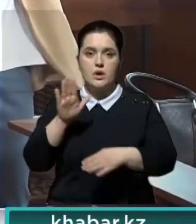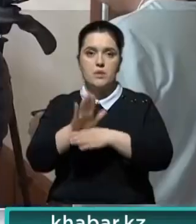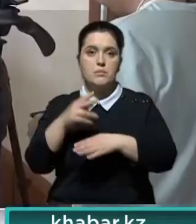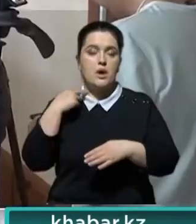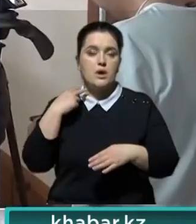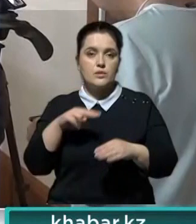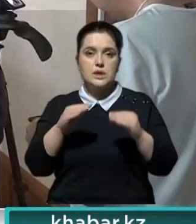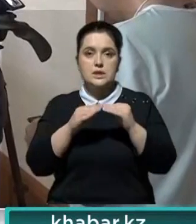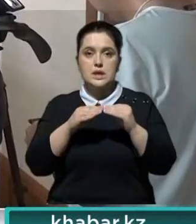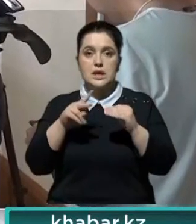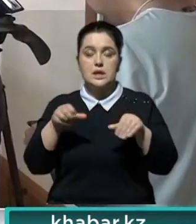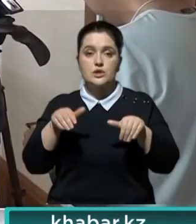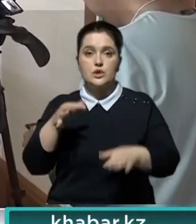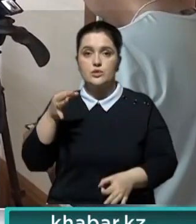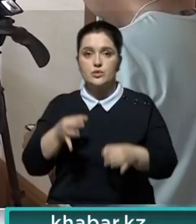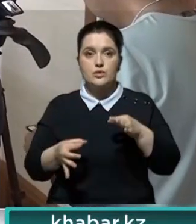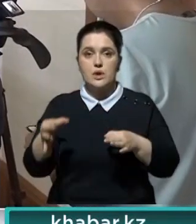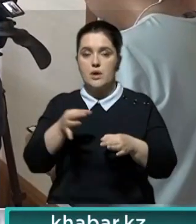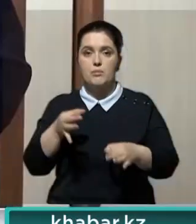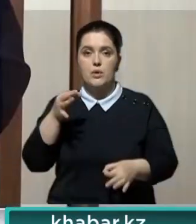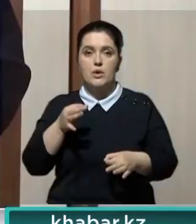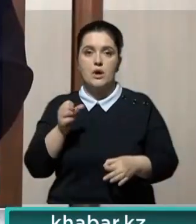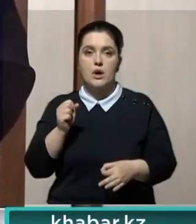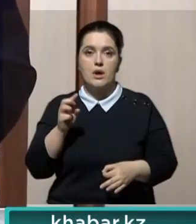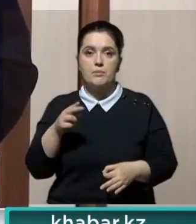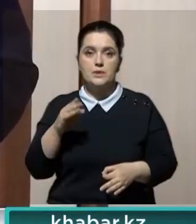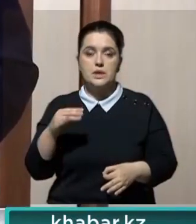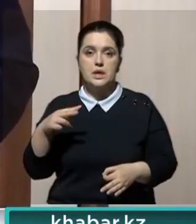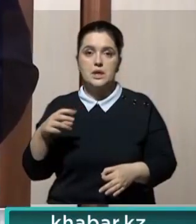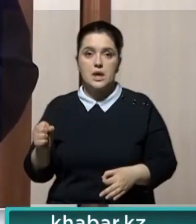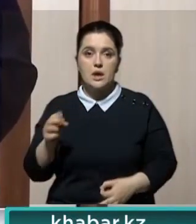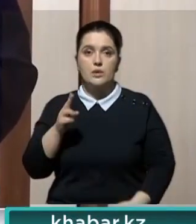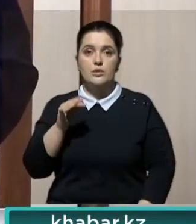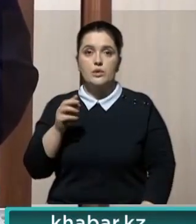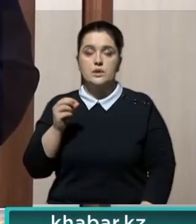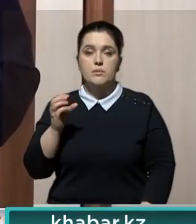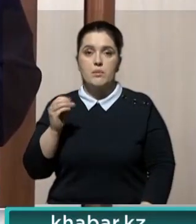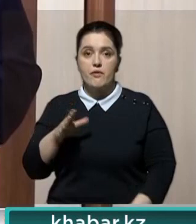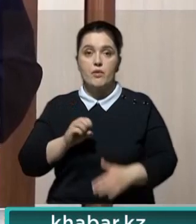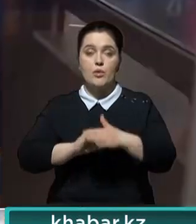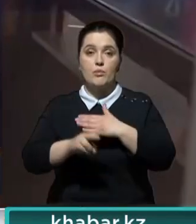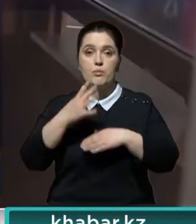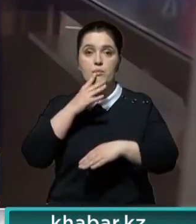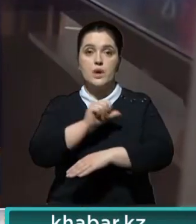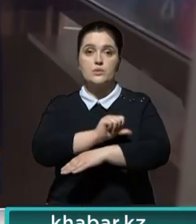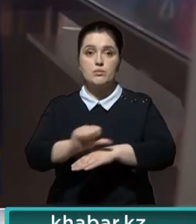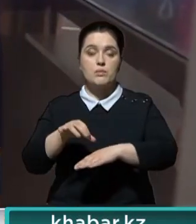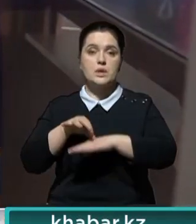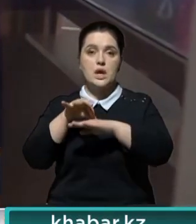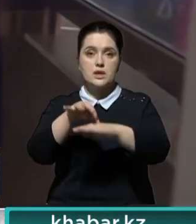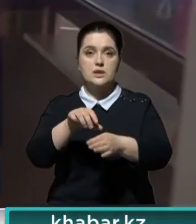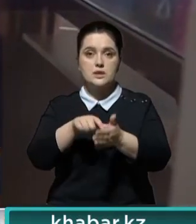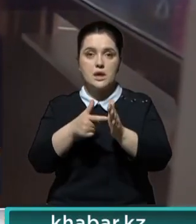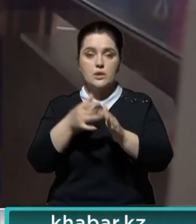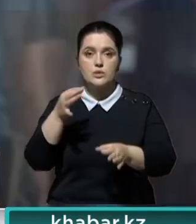на 10 лет. Решение суда озвучил судья областного суда Умбетай Абдилла. Серик Кудибаев после побега за рубеж сегодня был доставлен в